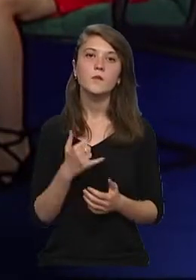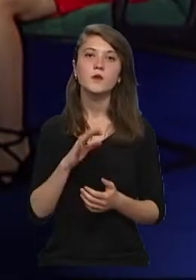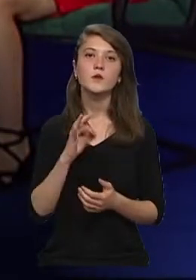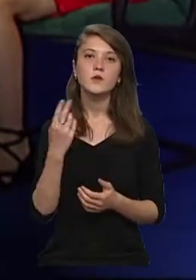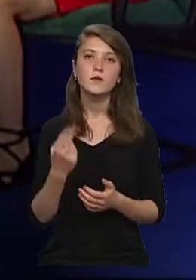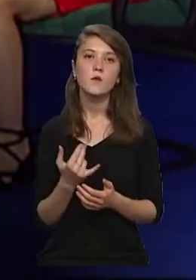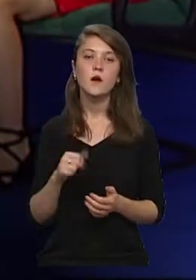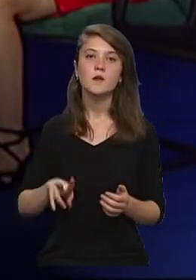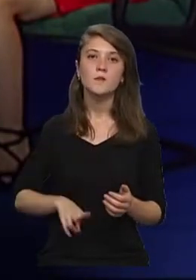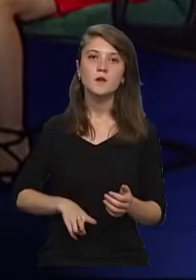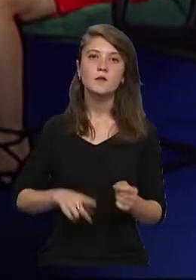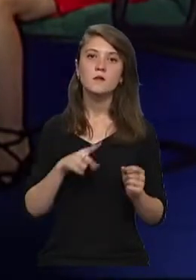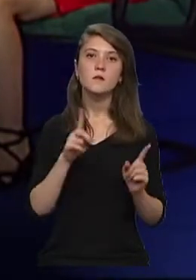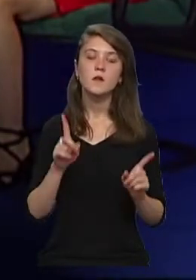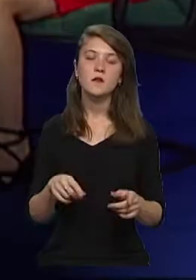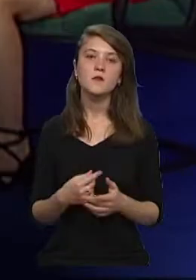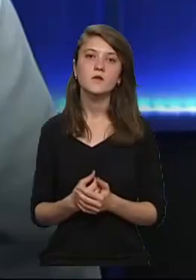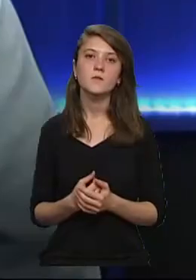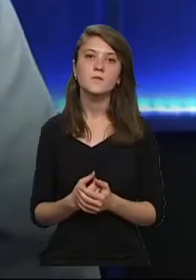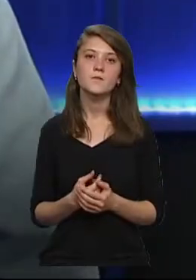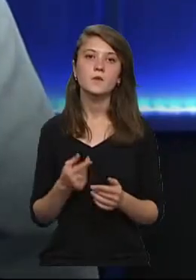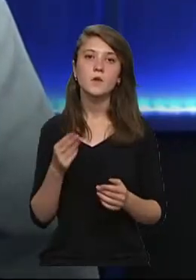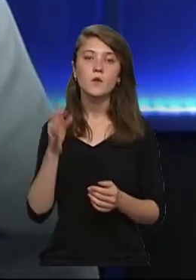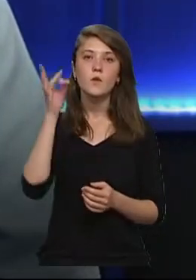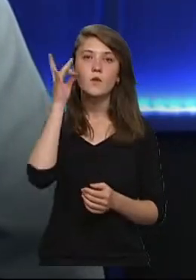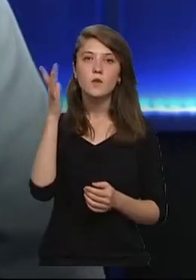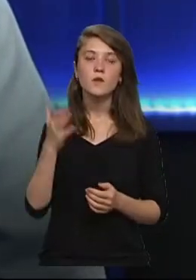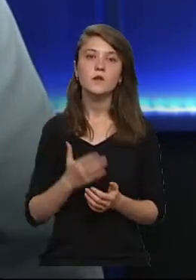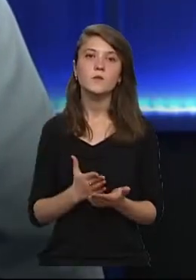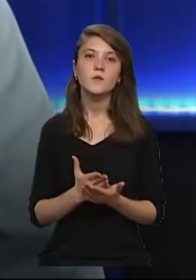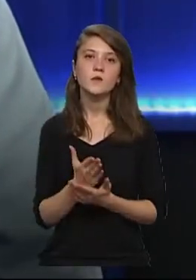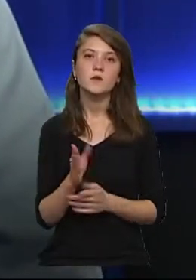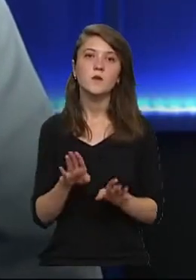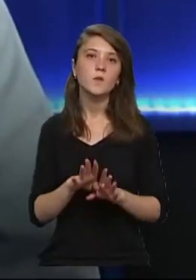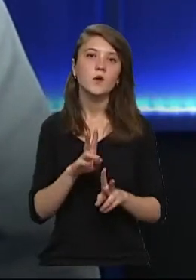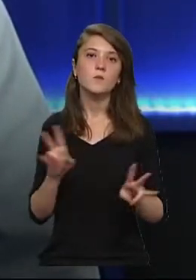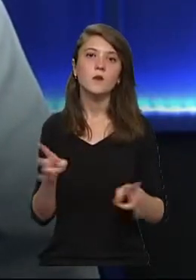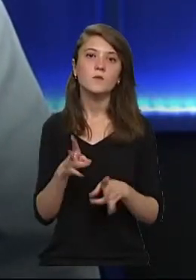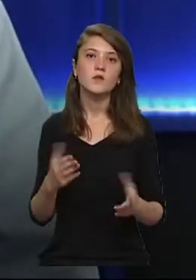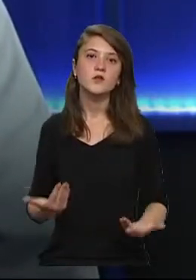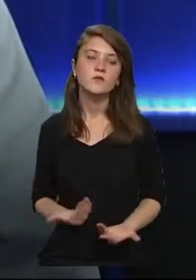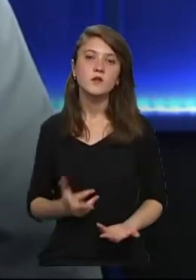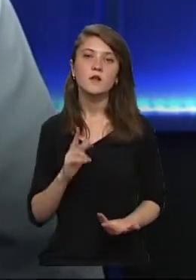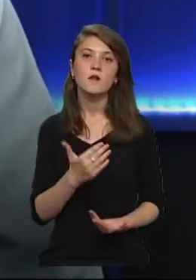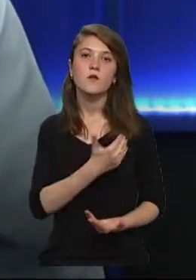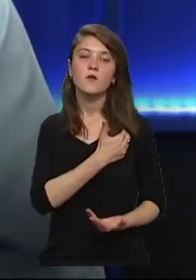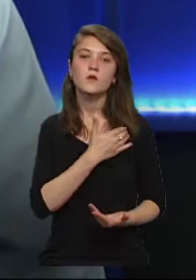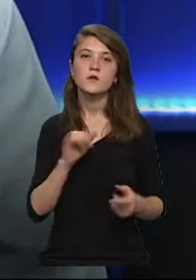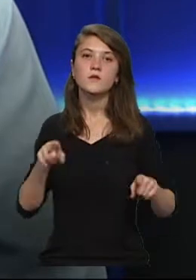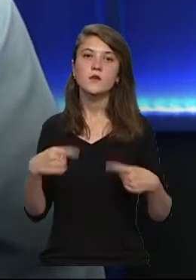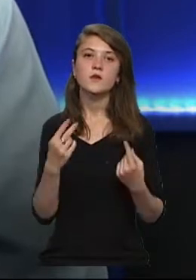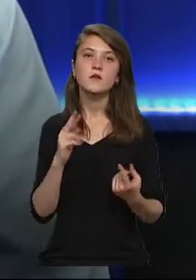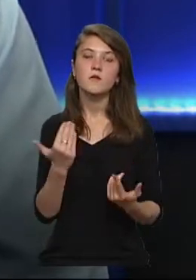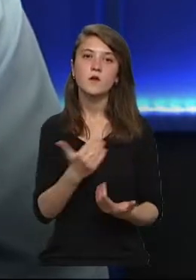в адміністративному там ЦНАБи створювати. То культурний простір випав, якби нікому не потрібний. Живіть, як ви хочете, і творіть, як ви